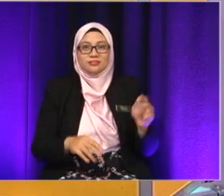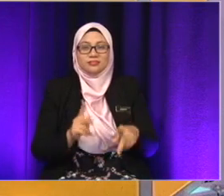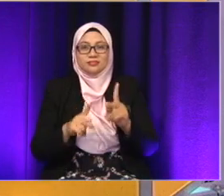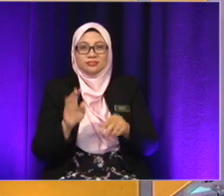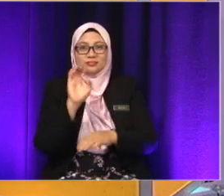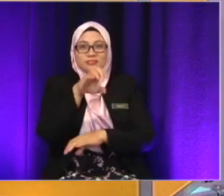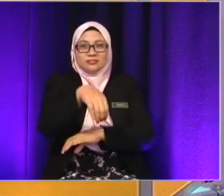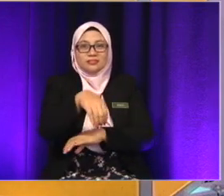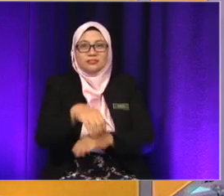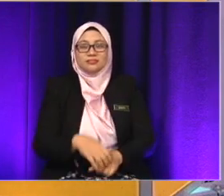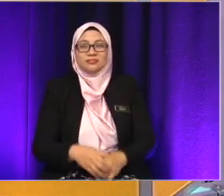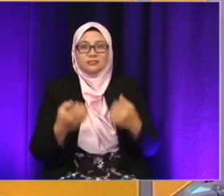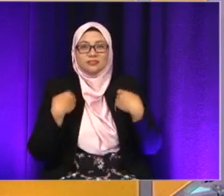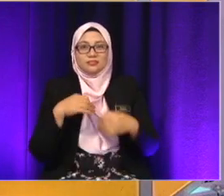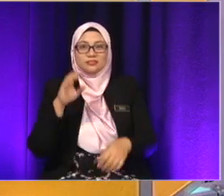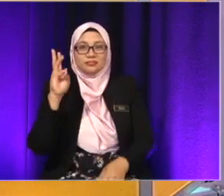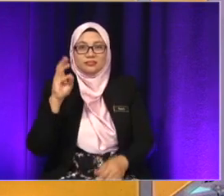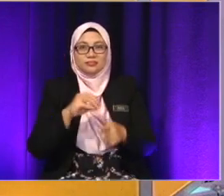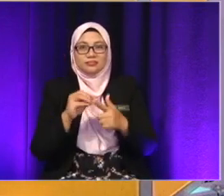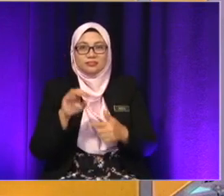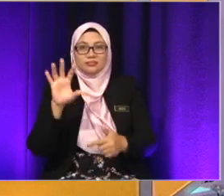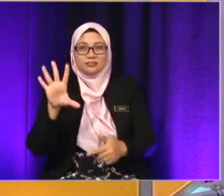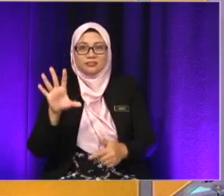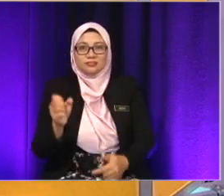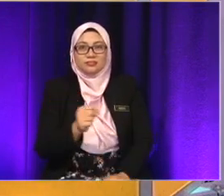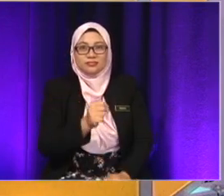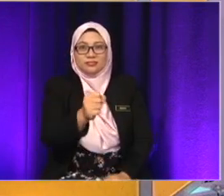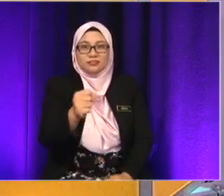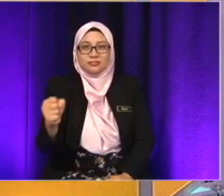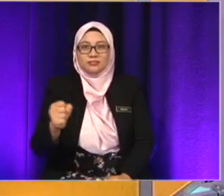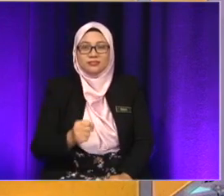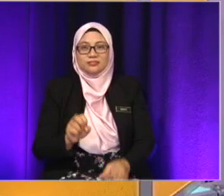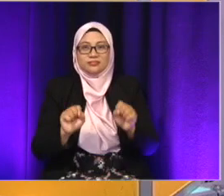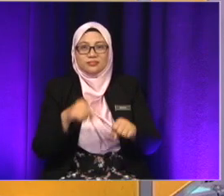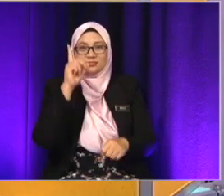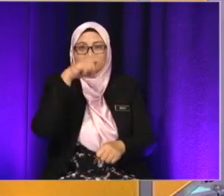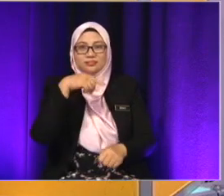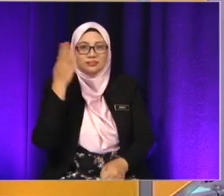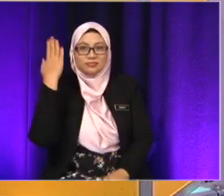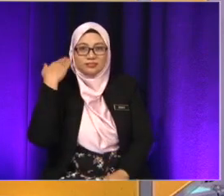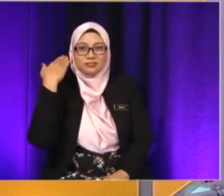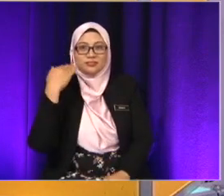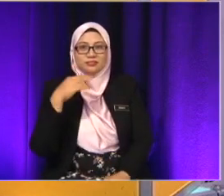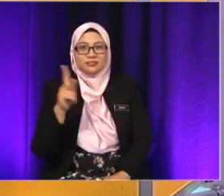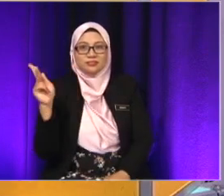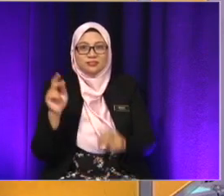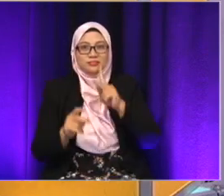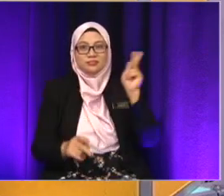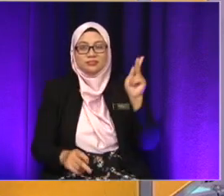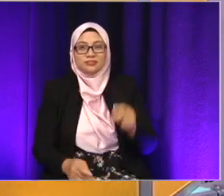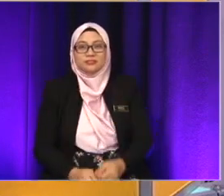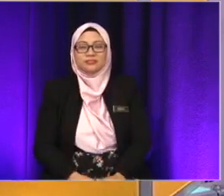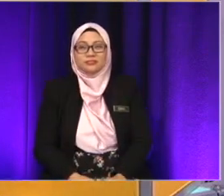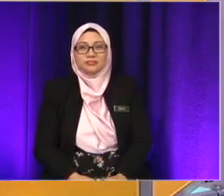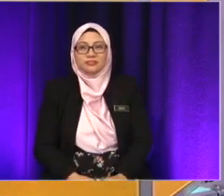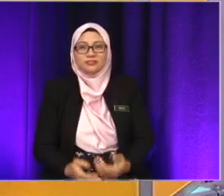6 lever tu. Kita boleh arah kanan, arah kiri ataupun ke depan atau ke belakang. Okey. Yang seterusnya,